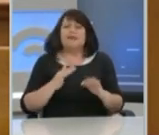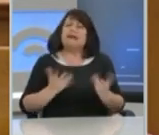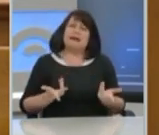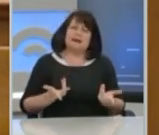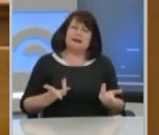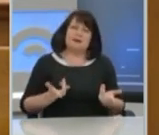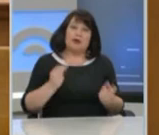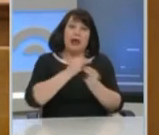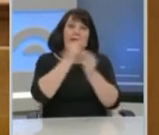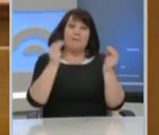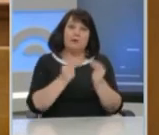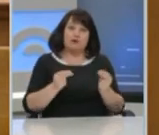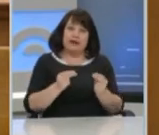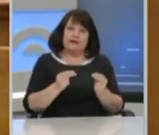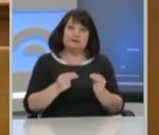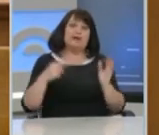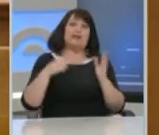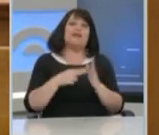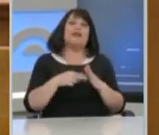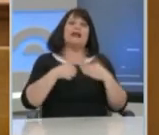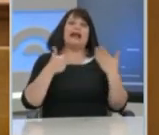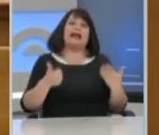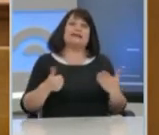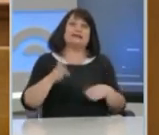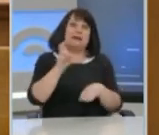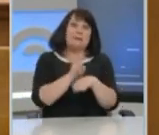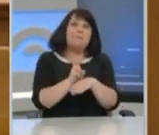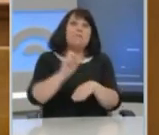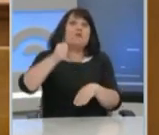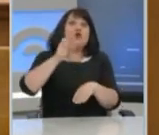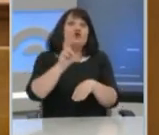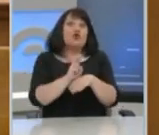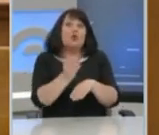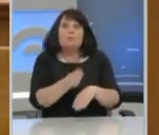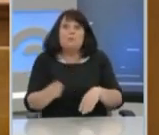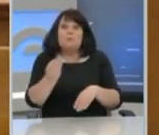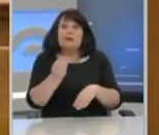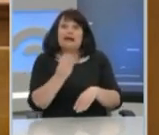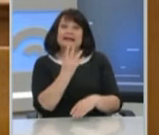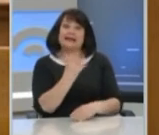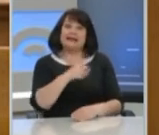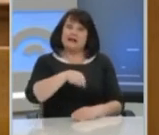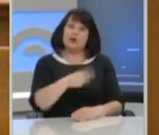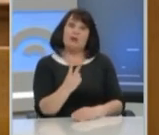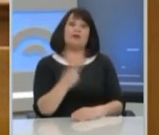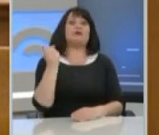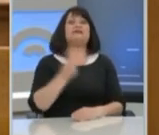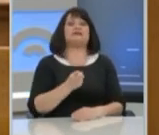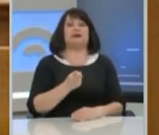ότι το αποτέλεσμα του 2016 σε πρωτογενές πλεώνασμα είναι 4,2%.